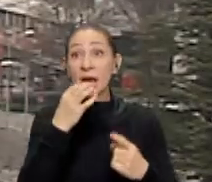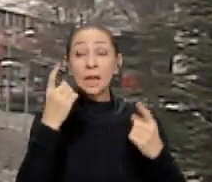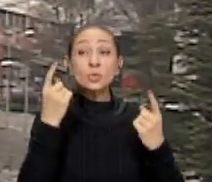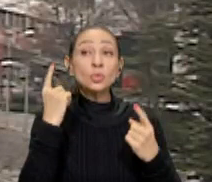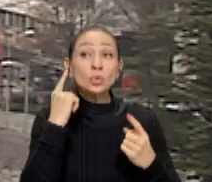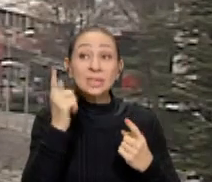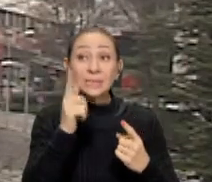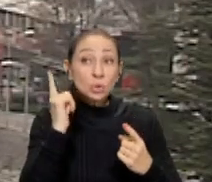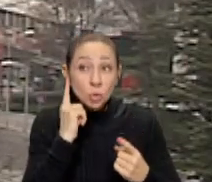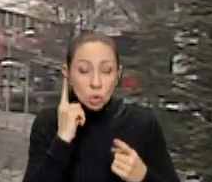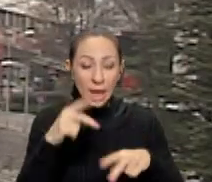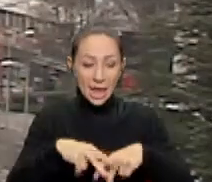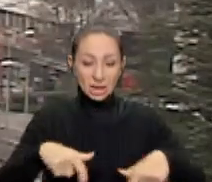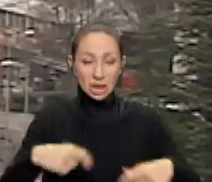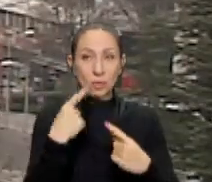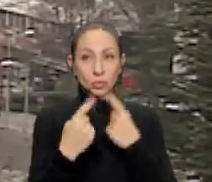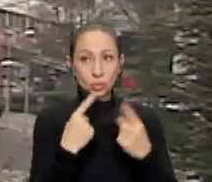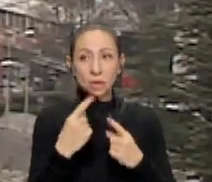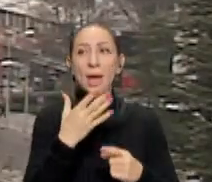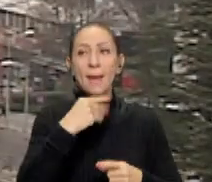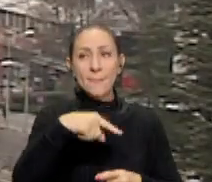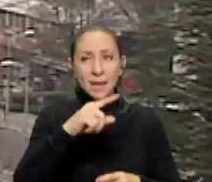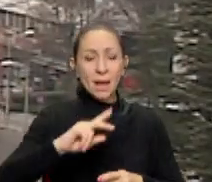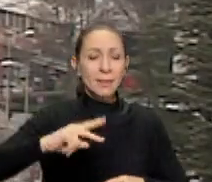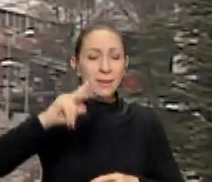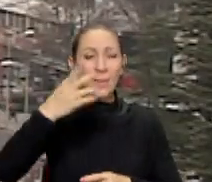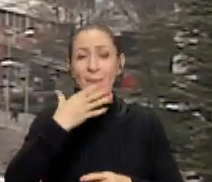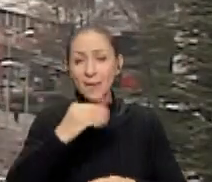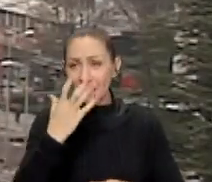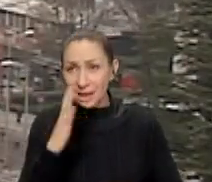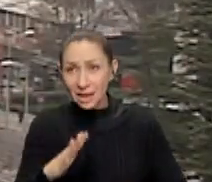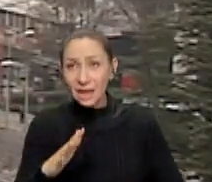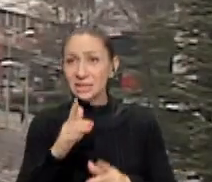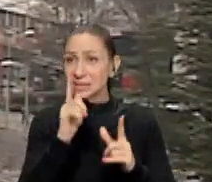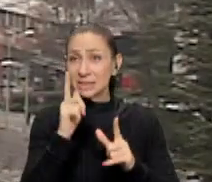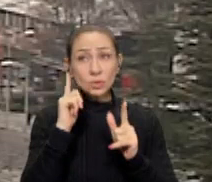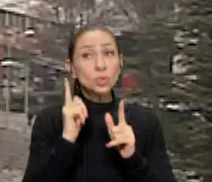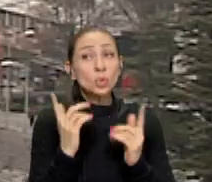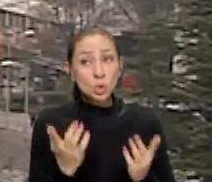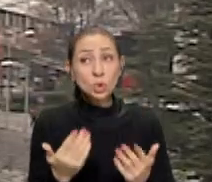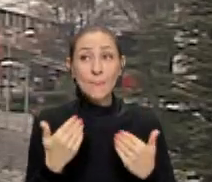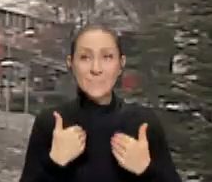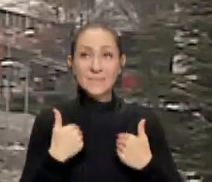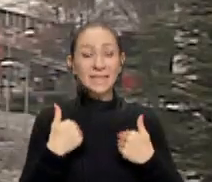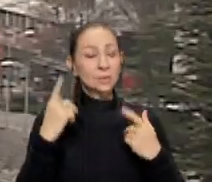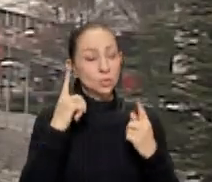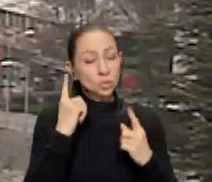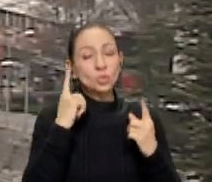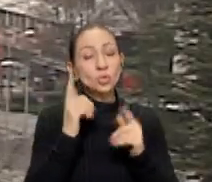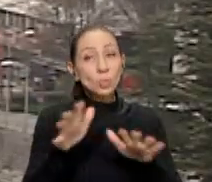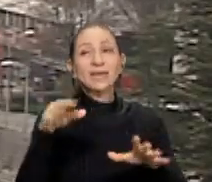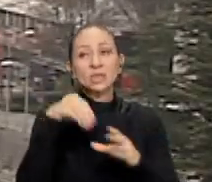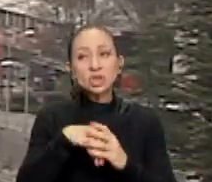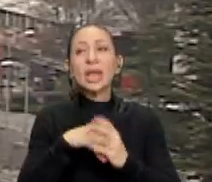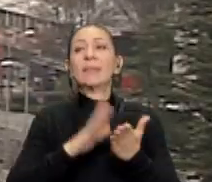Duy Sesimi başlığı altında konuşuyoruz. Emekliler, kademeli emeklilik bekleyenler, sesinizi duyuyoruz. Bizler duyuyoruz ve duyurabilmek